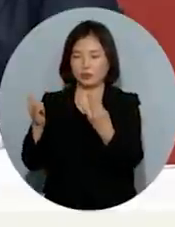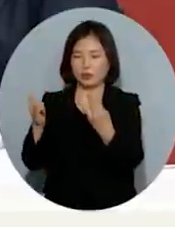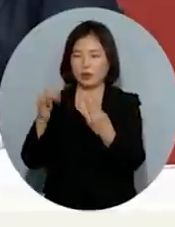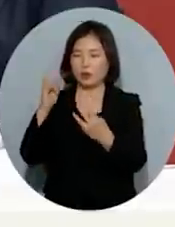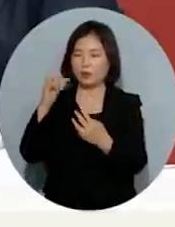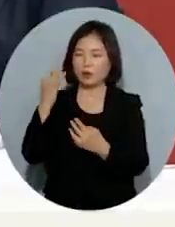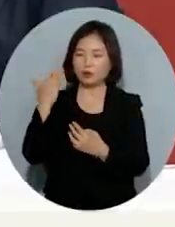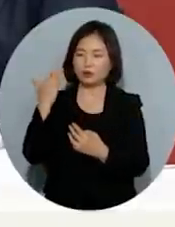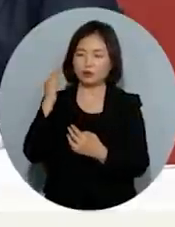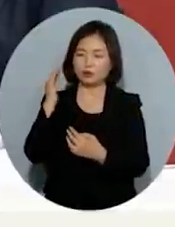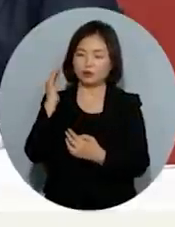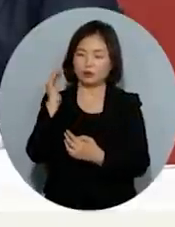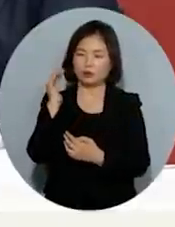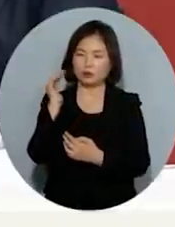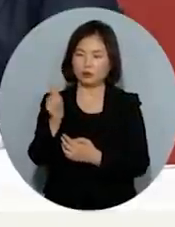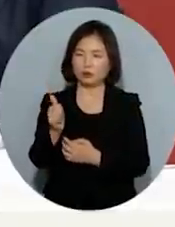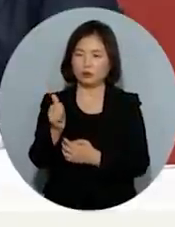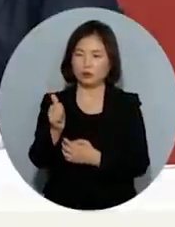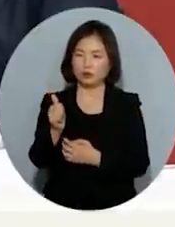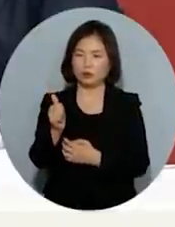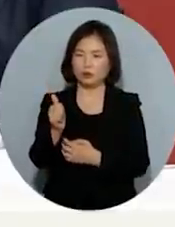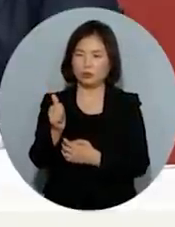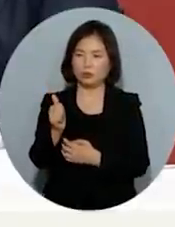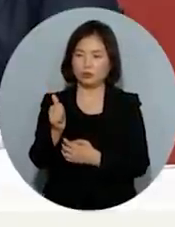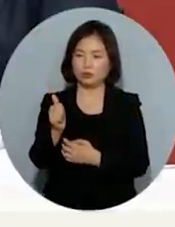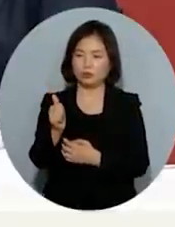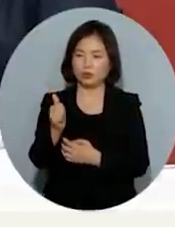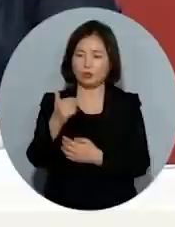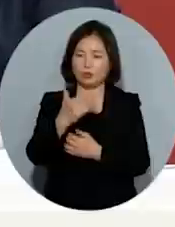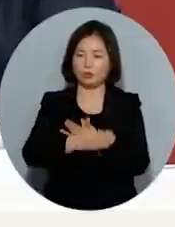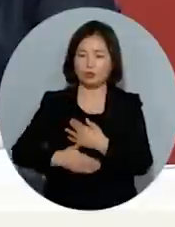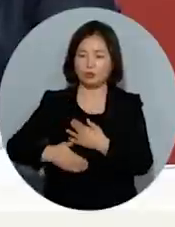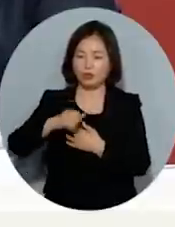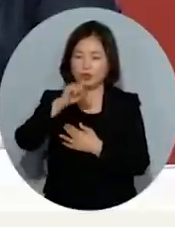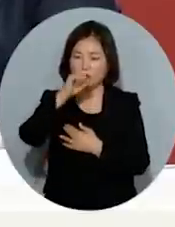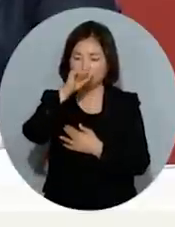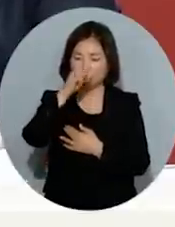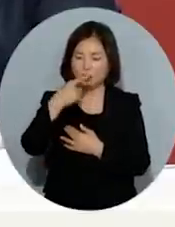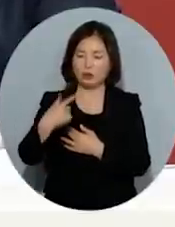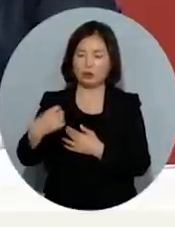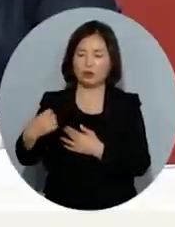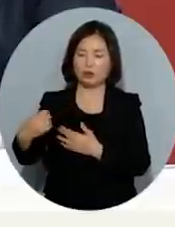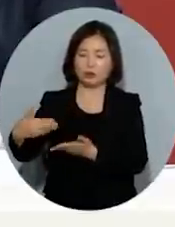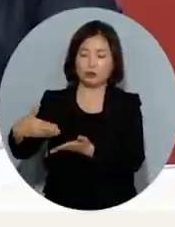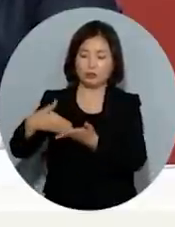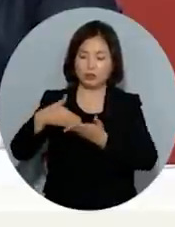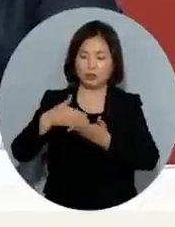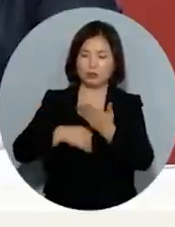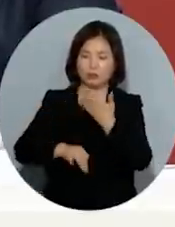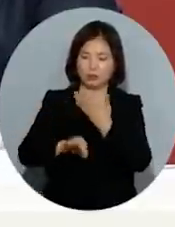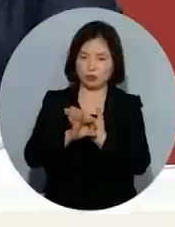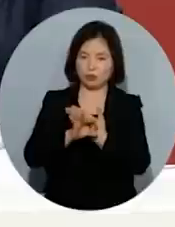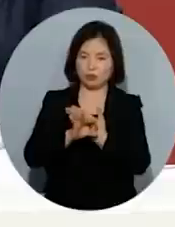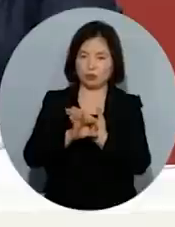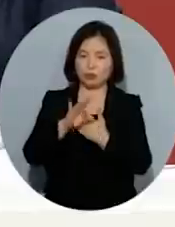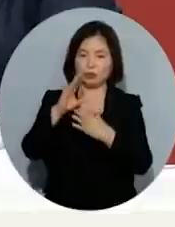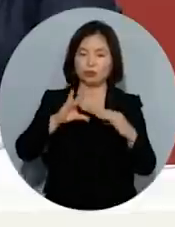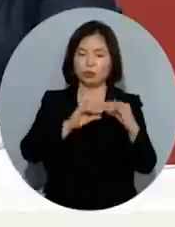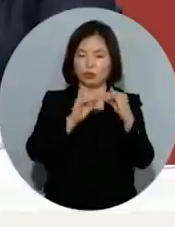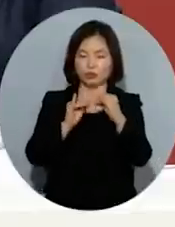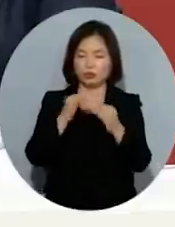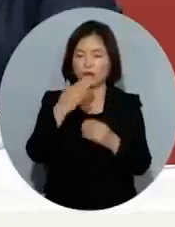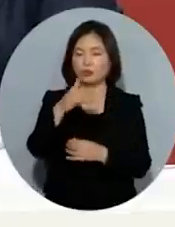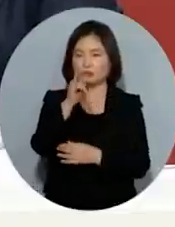박근혜 대통령께서 정말 좀 몸이 안 좋으시다고 하면서 냈으면은 아마 그게 동의가 됐을 수도